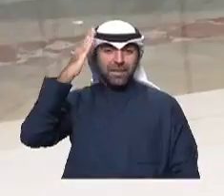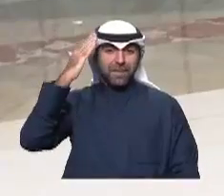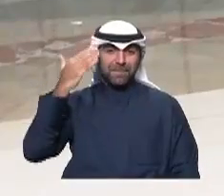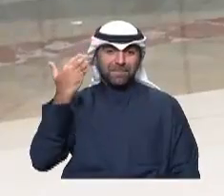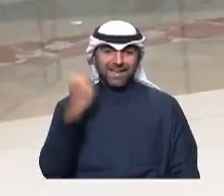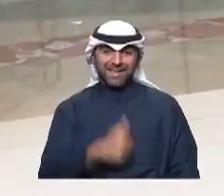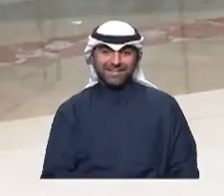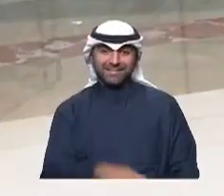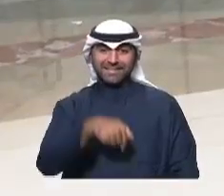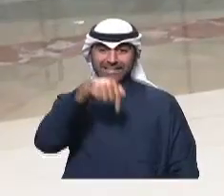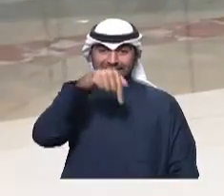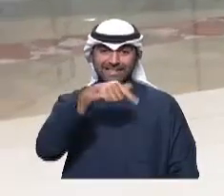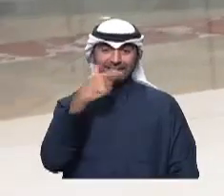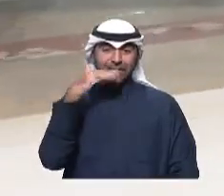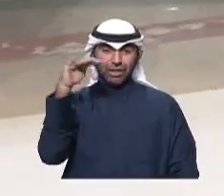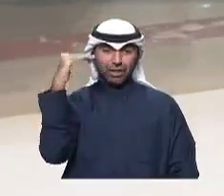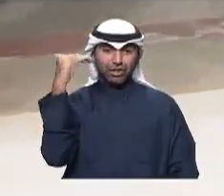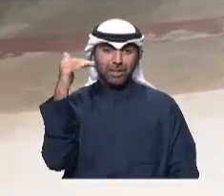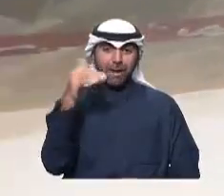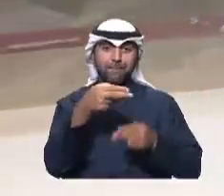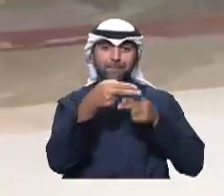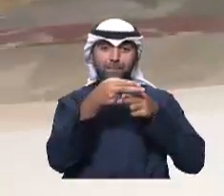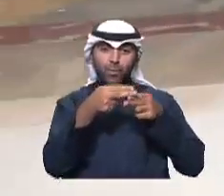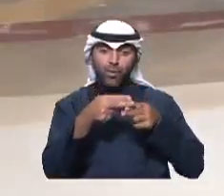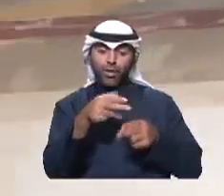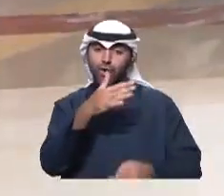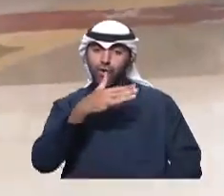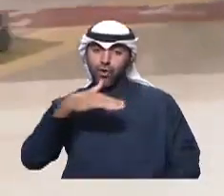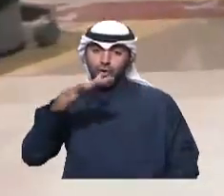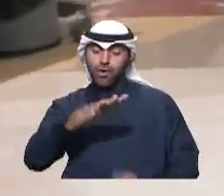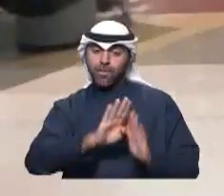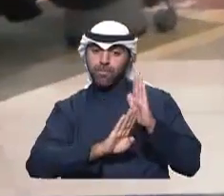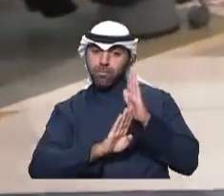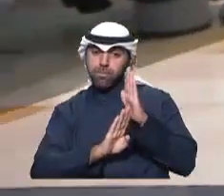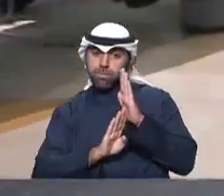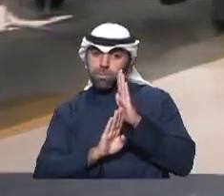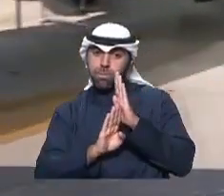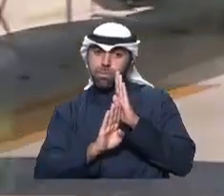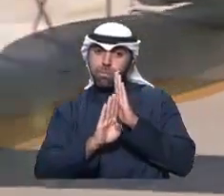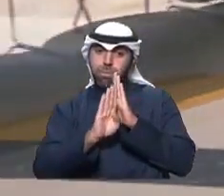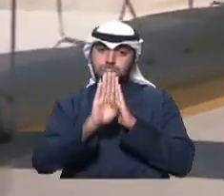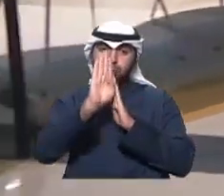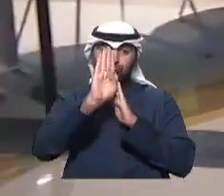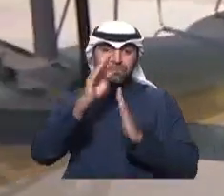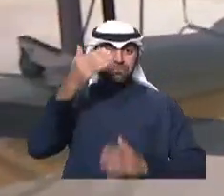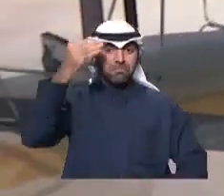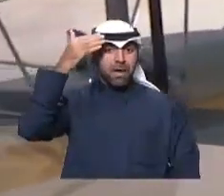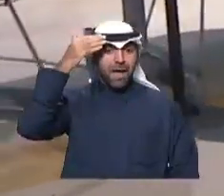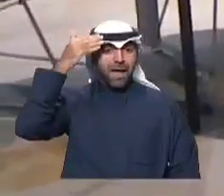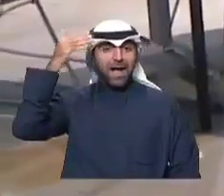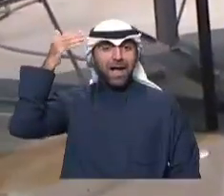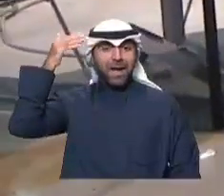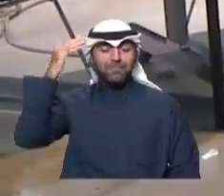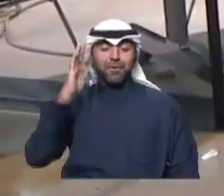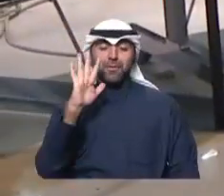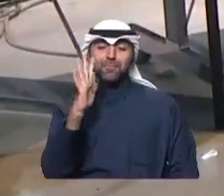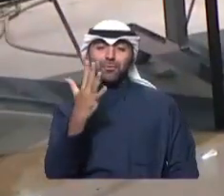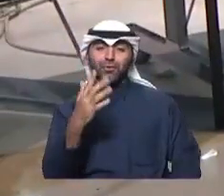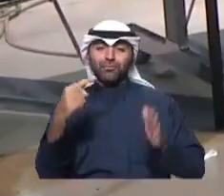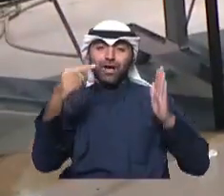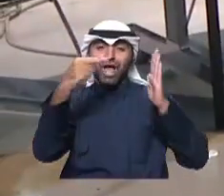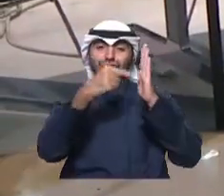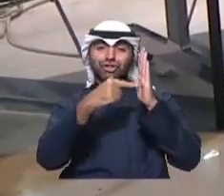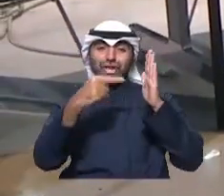وجود مثل هذه المشاريع على أرض الواقع ستكون بداية لفتح آفاق جديدة ومتسعة لهؤلاء